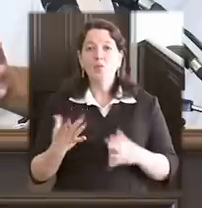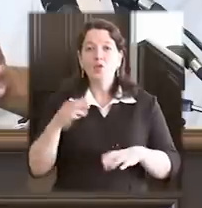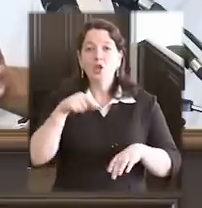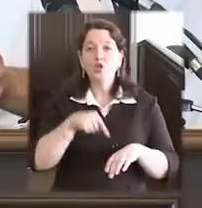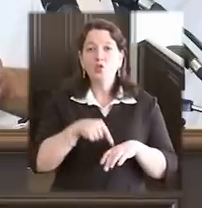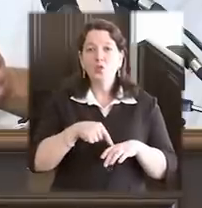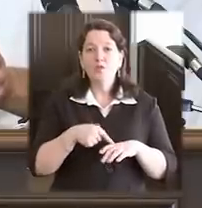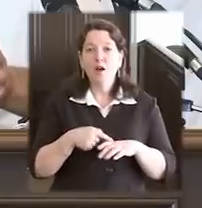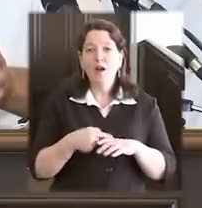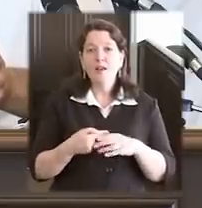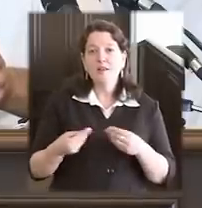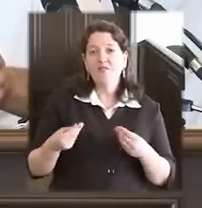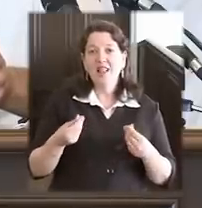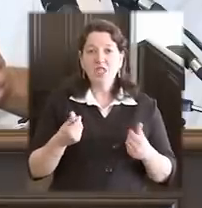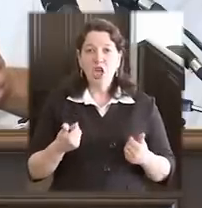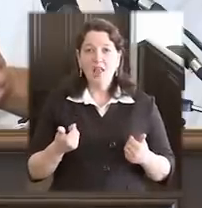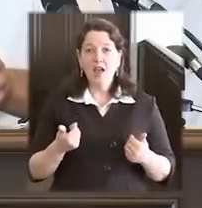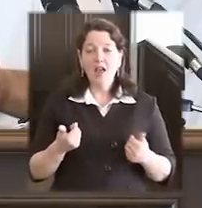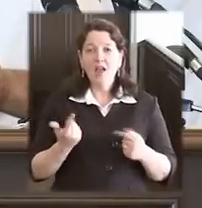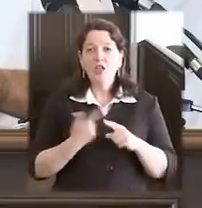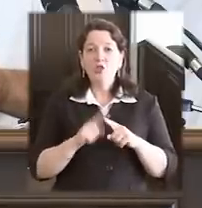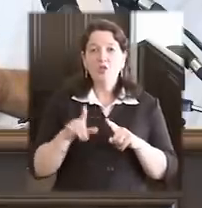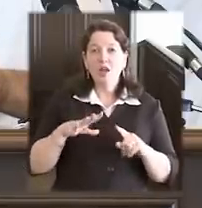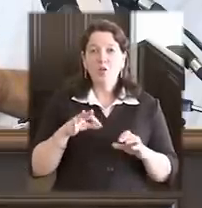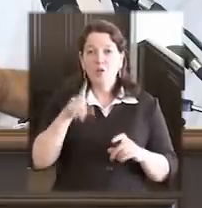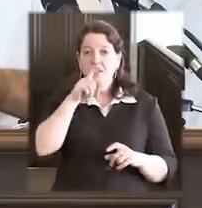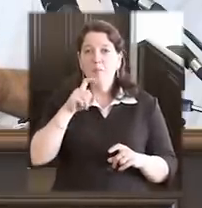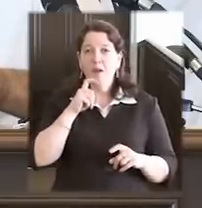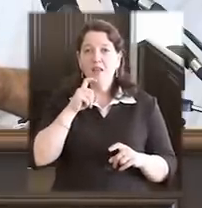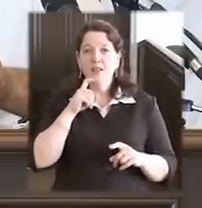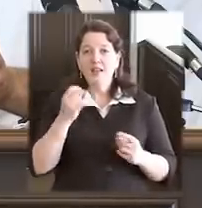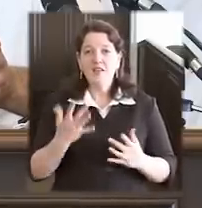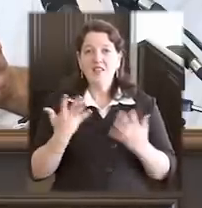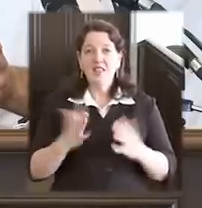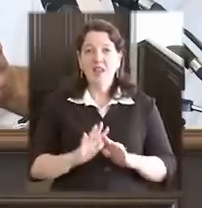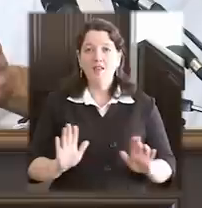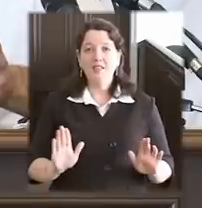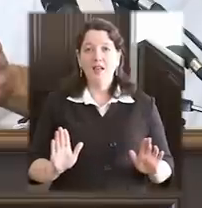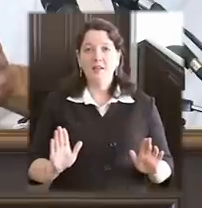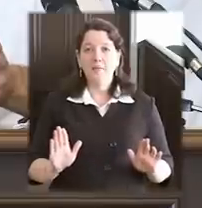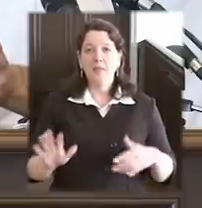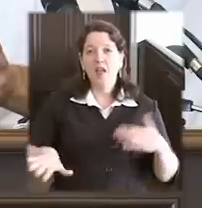чувство, какое-то влечение, что-то неопределенное, что-то неясное,